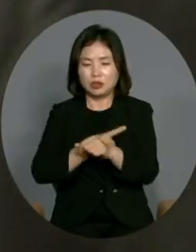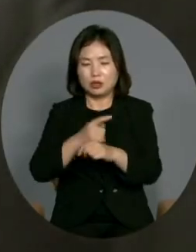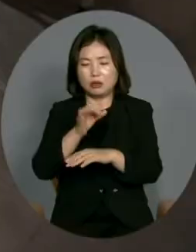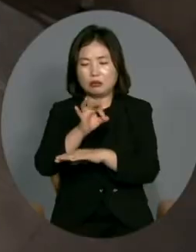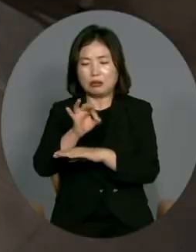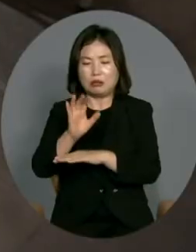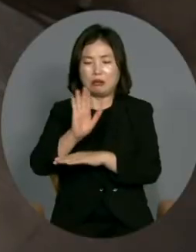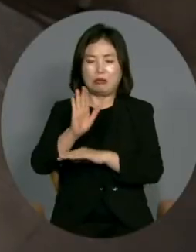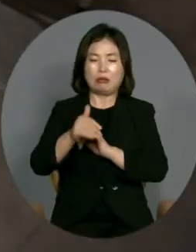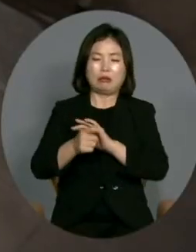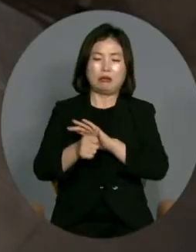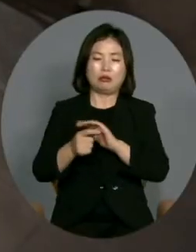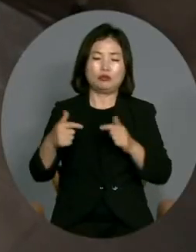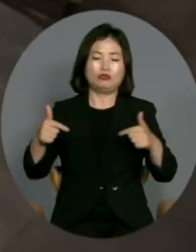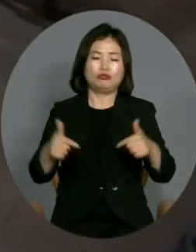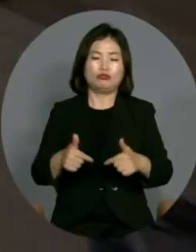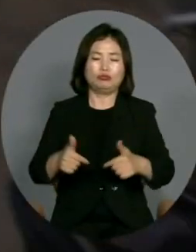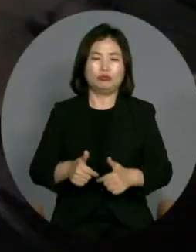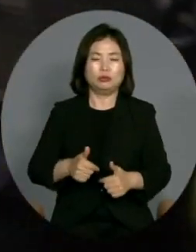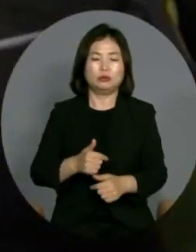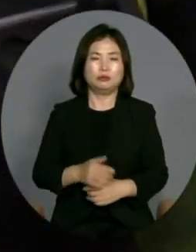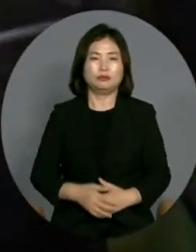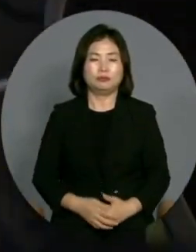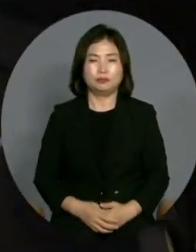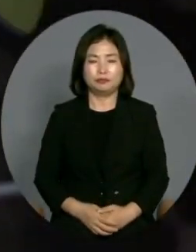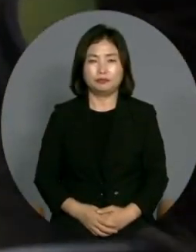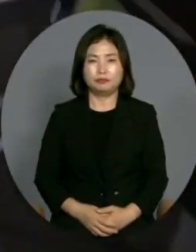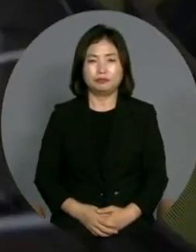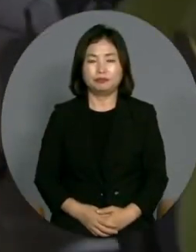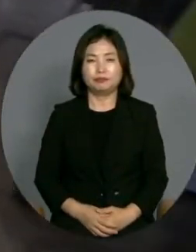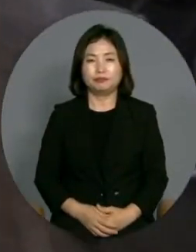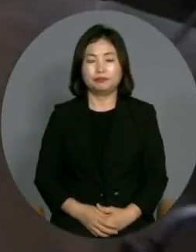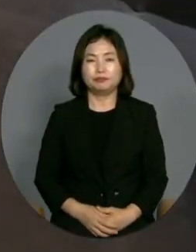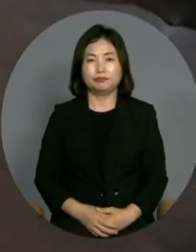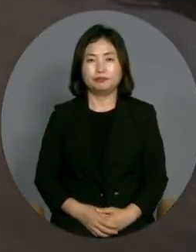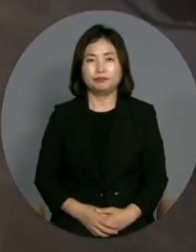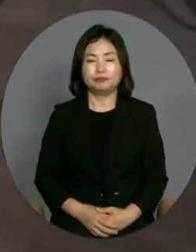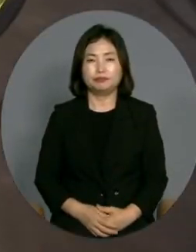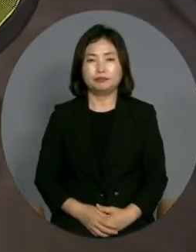소비 위축이 불가피할 것으로 보고 있습니다. MBC 뉴스 한태현입니다.